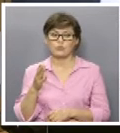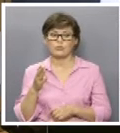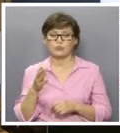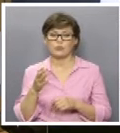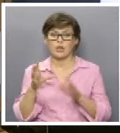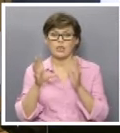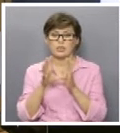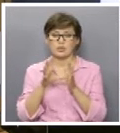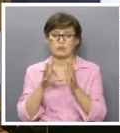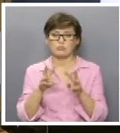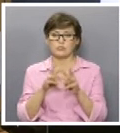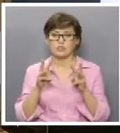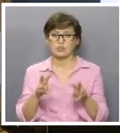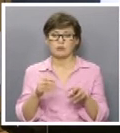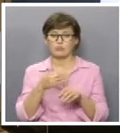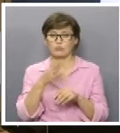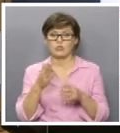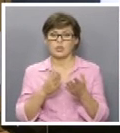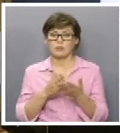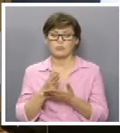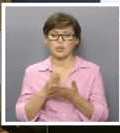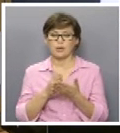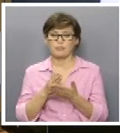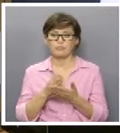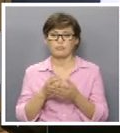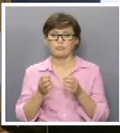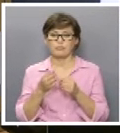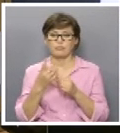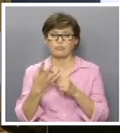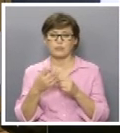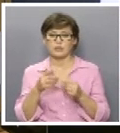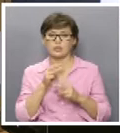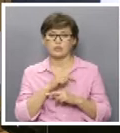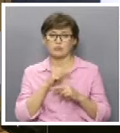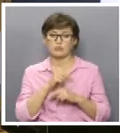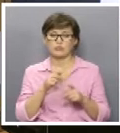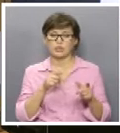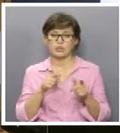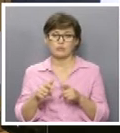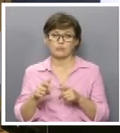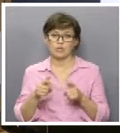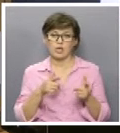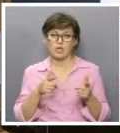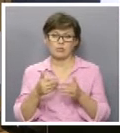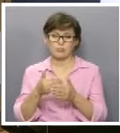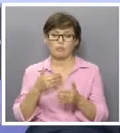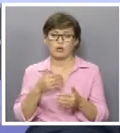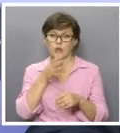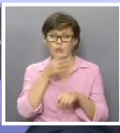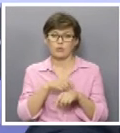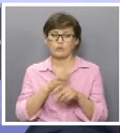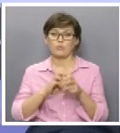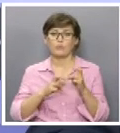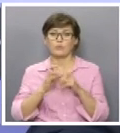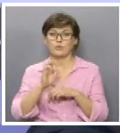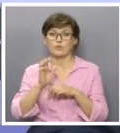біздің энергетика министрлігі бұл тарапта біраз дайындық жұмыстарын жүргізді. Бізде қазіргі таңда өндіріліп жатқан